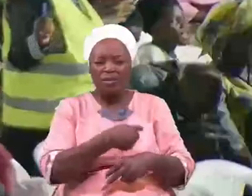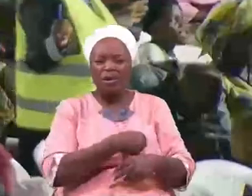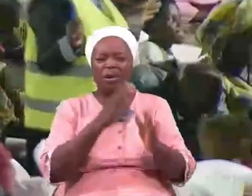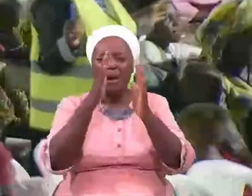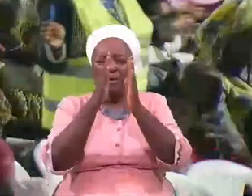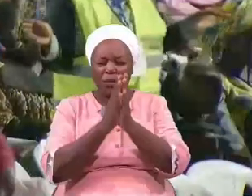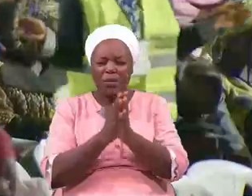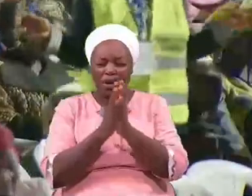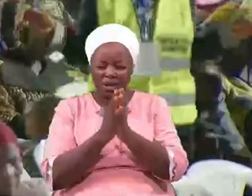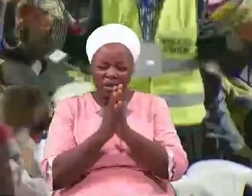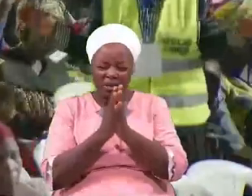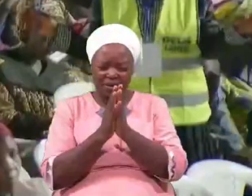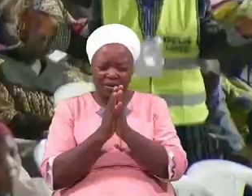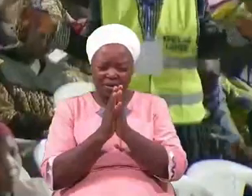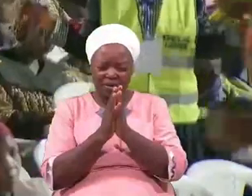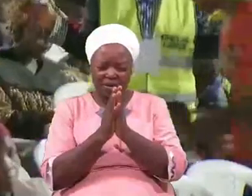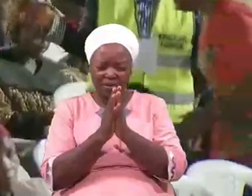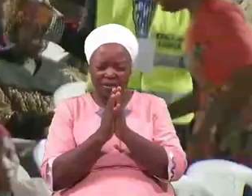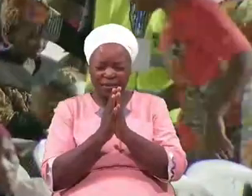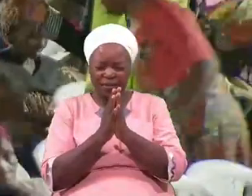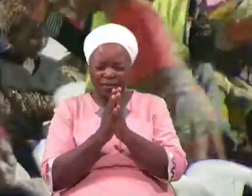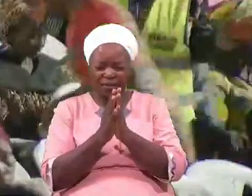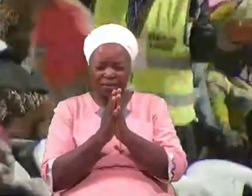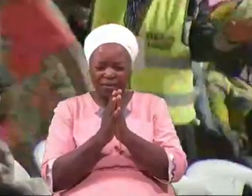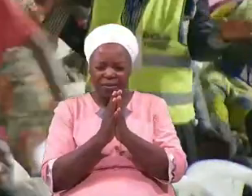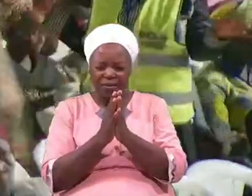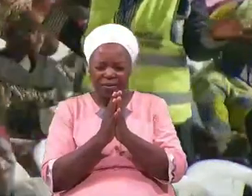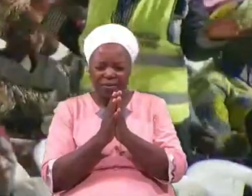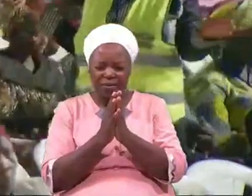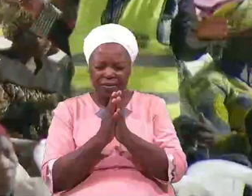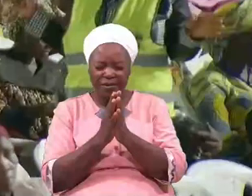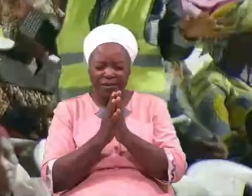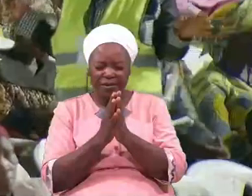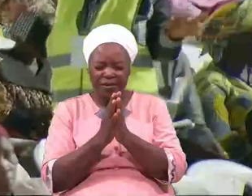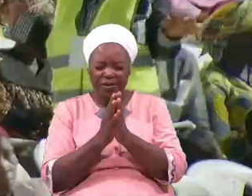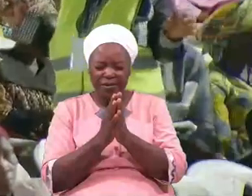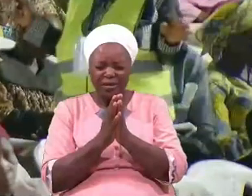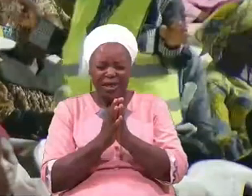Au nom de Jésus, nous prions.